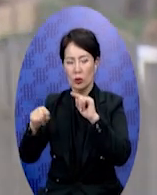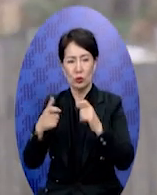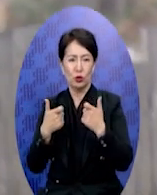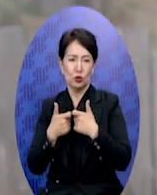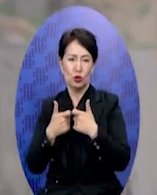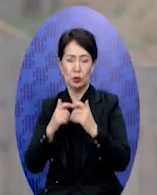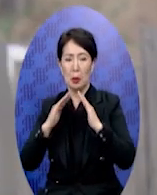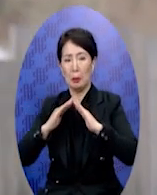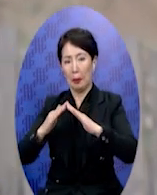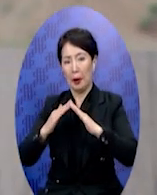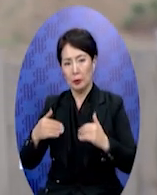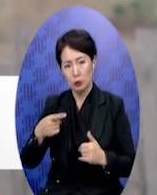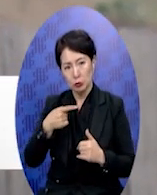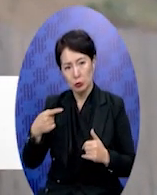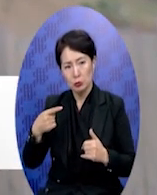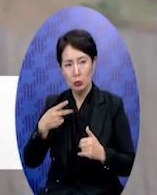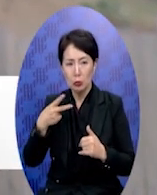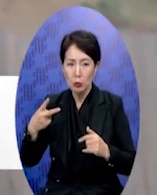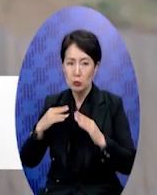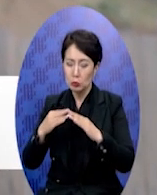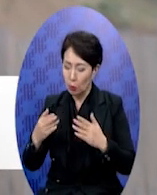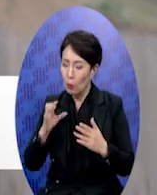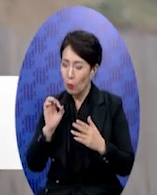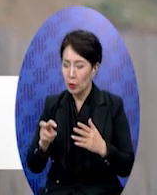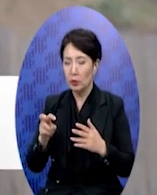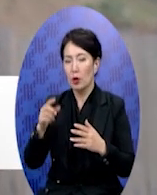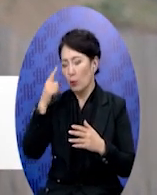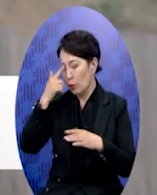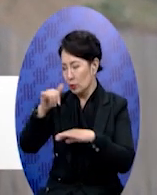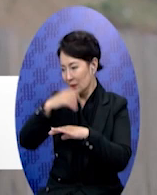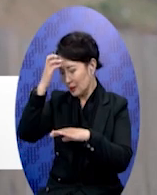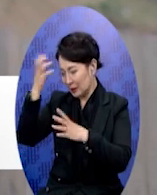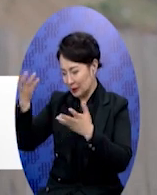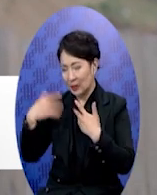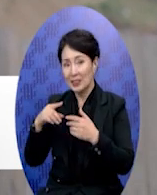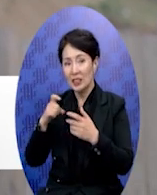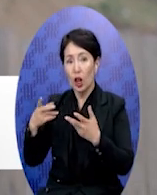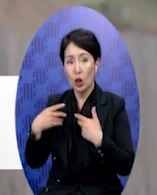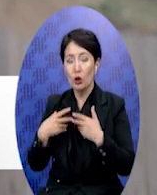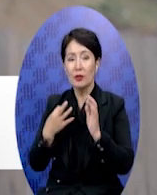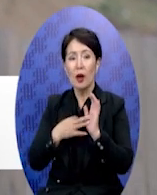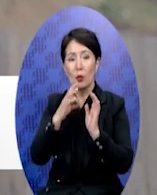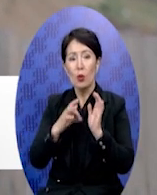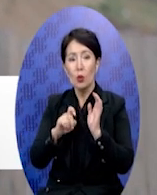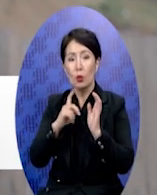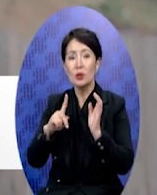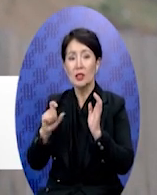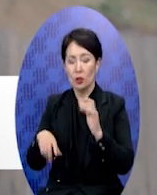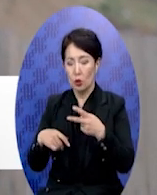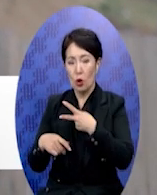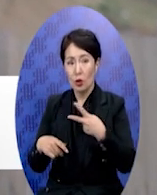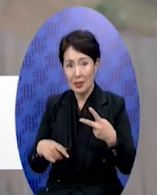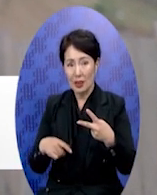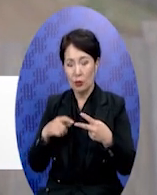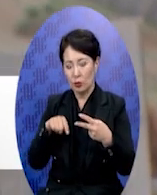сууц барьсан иргэнд Монгол Улсын засгийн газраас ипотекийн 8% хүүтэй зээл олгоно. Өөрөөр хэлэх юм бол иргэн та 2 давхар 120